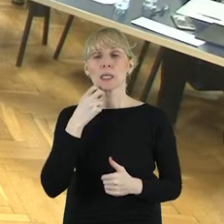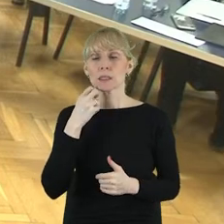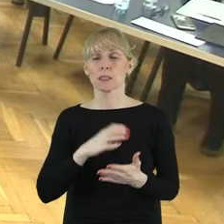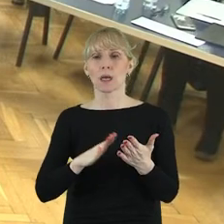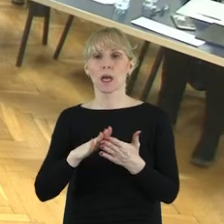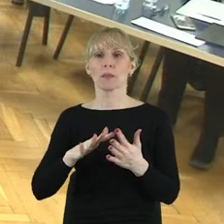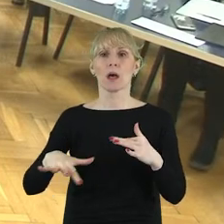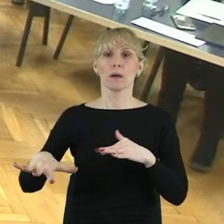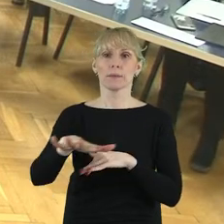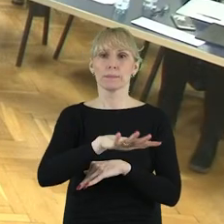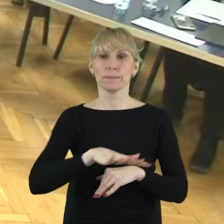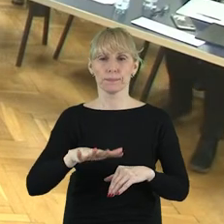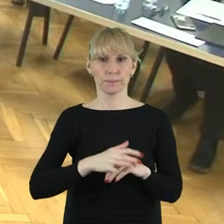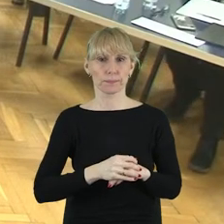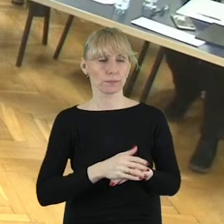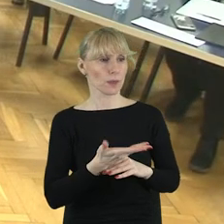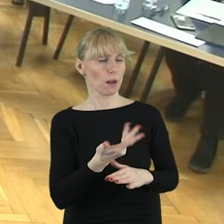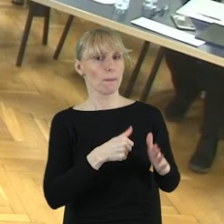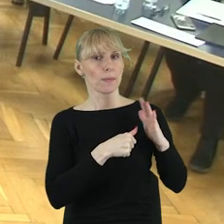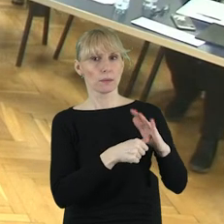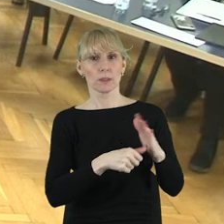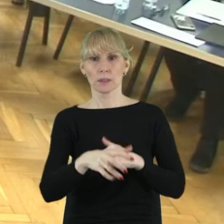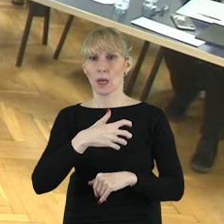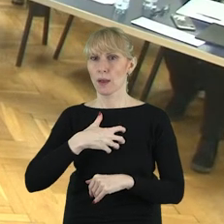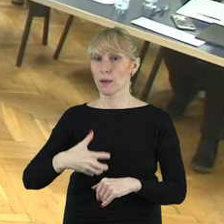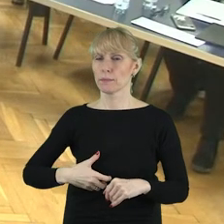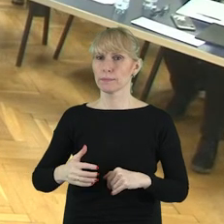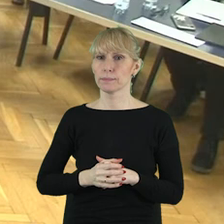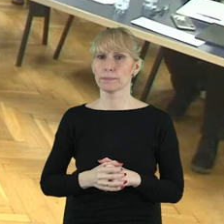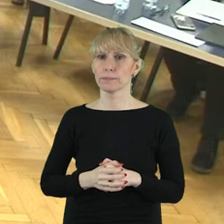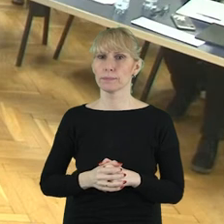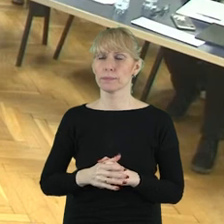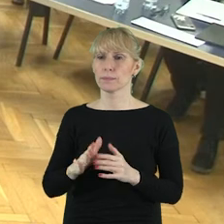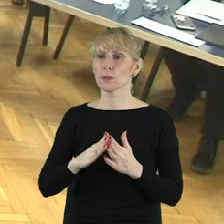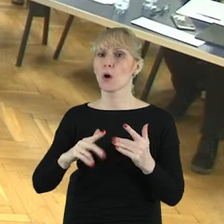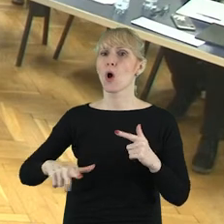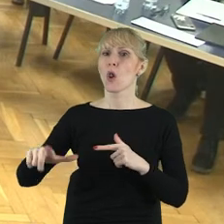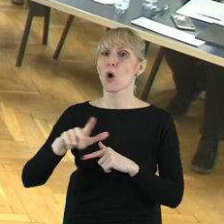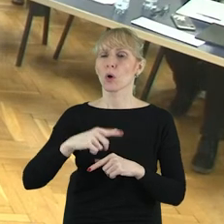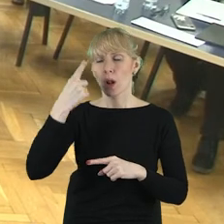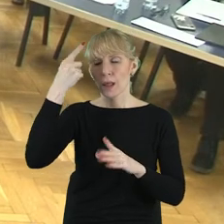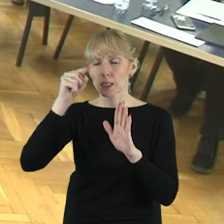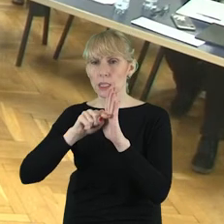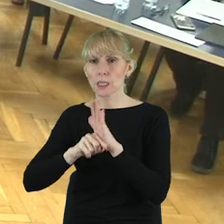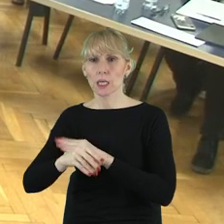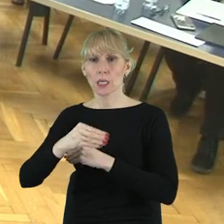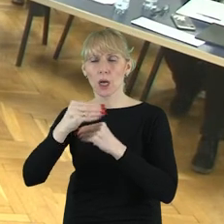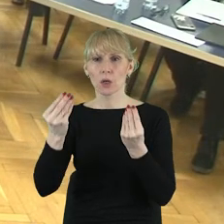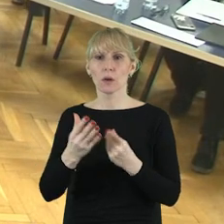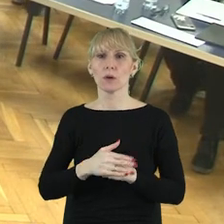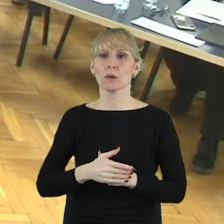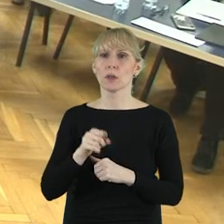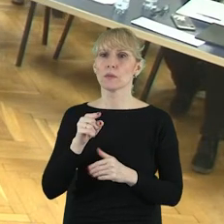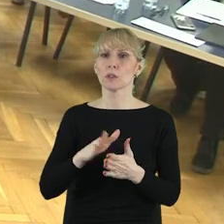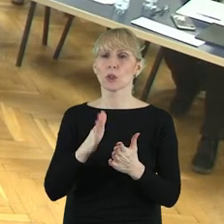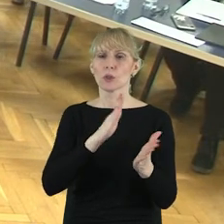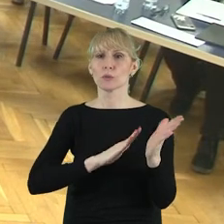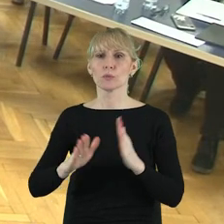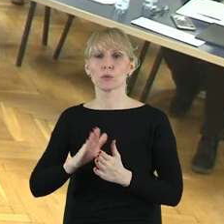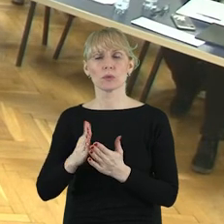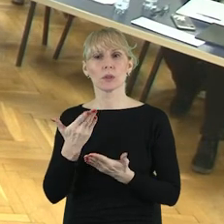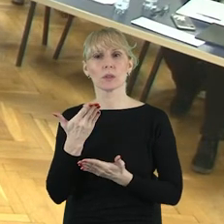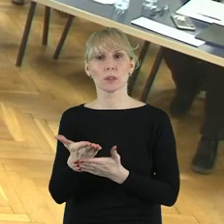zintegrowanie. Pani Przewodnicząca, Panie Marszałku, przypomnę definicję. Lokalna strategia rozwoju jest przygotowana dla